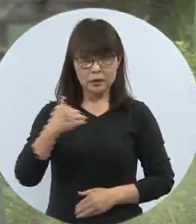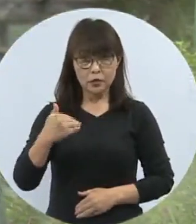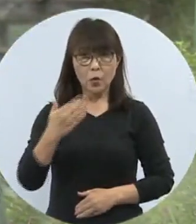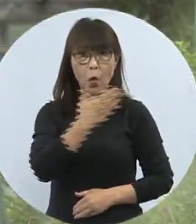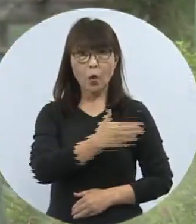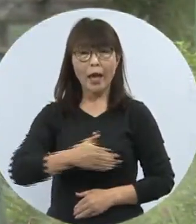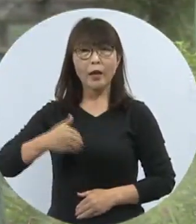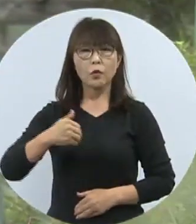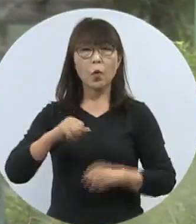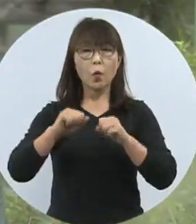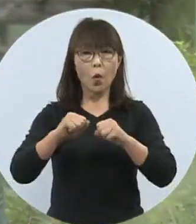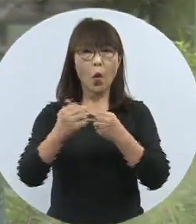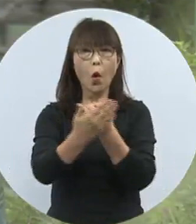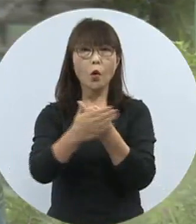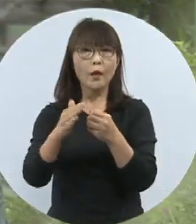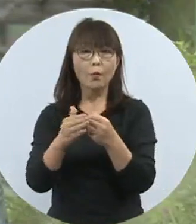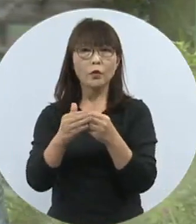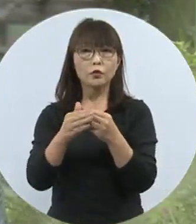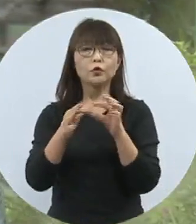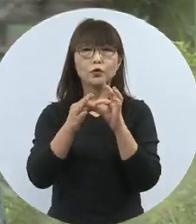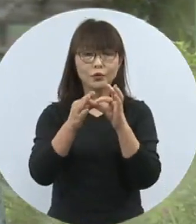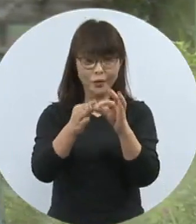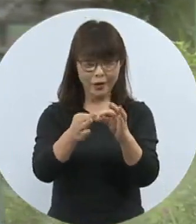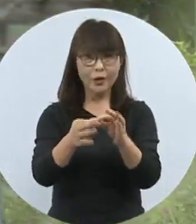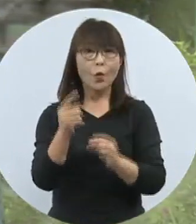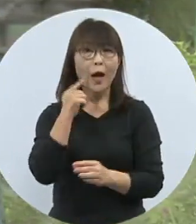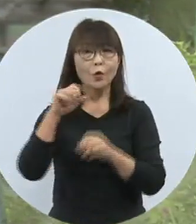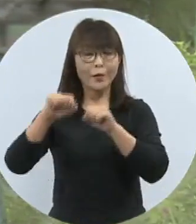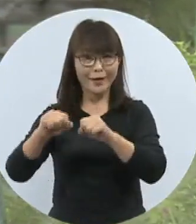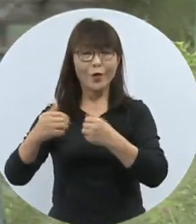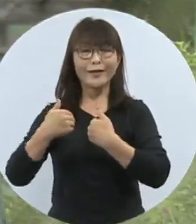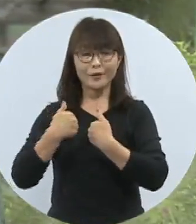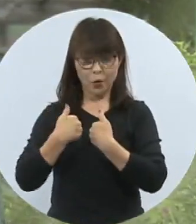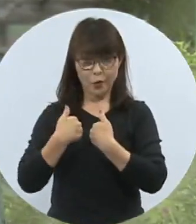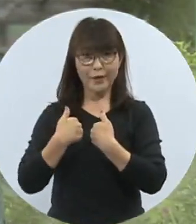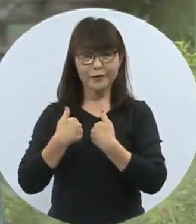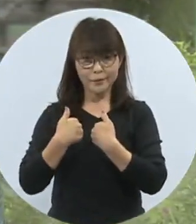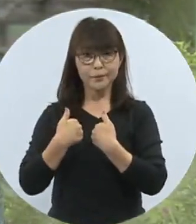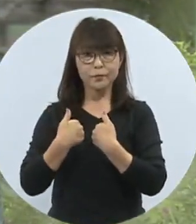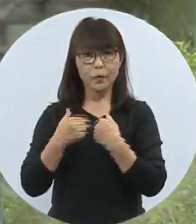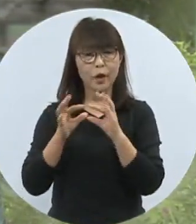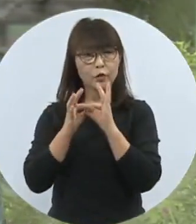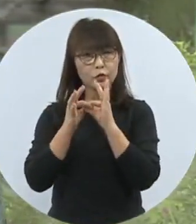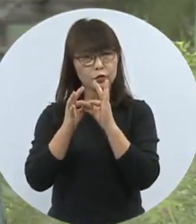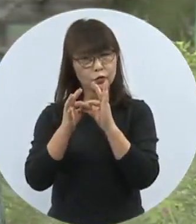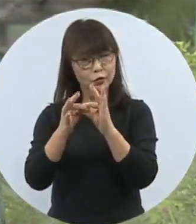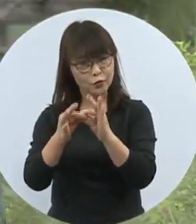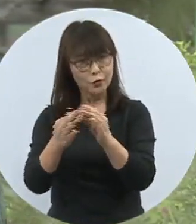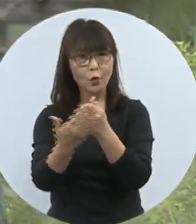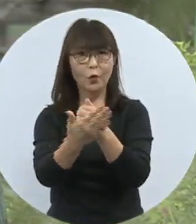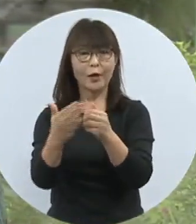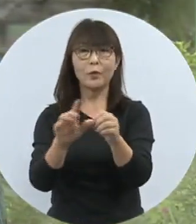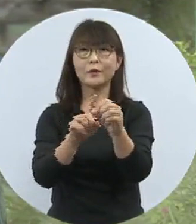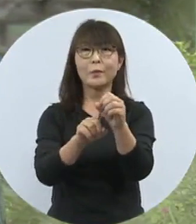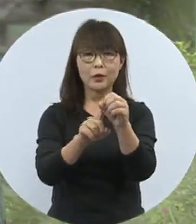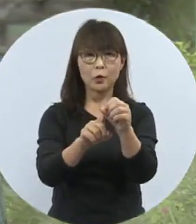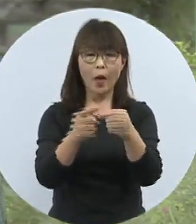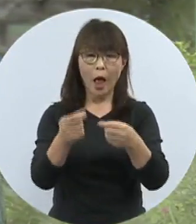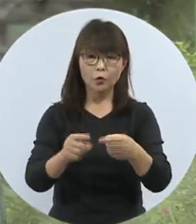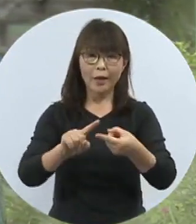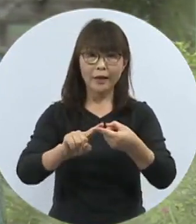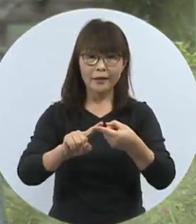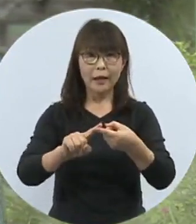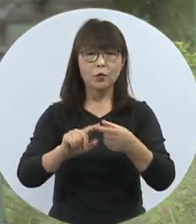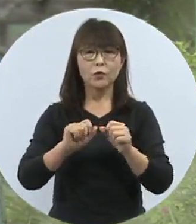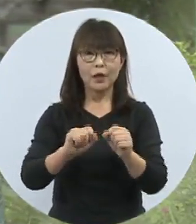つためには歯の健康が不可欠です。歯の健康をいつまでも保つためには具体的にどのような